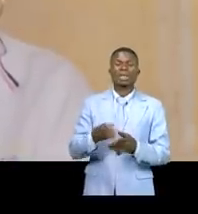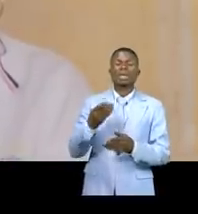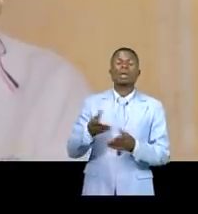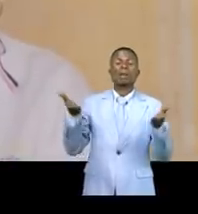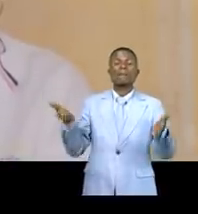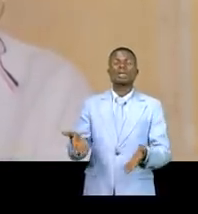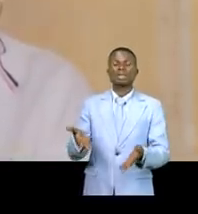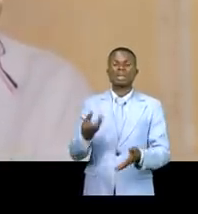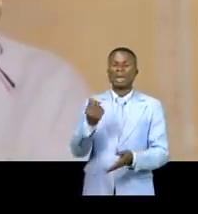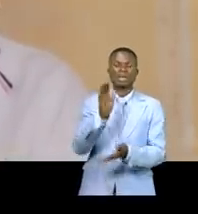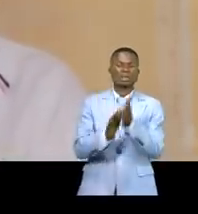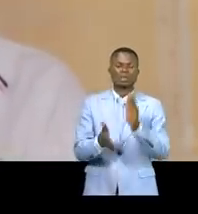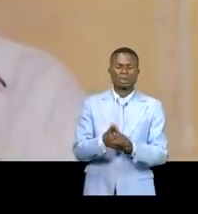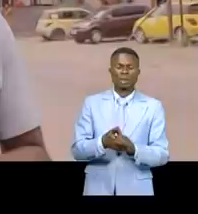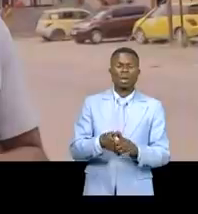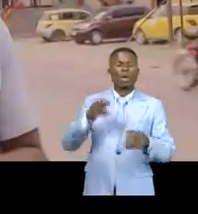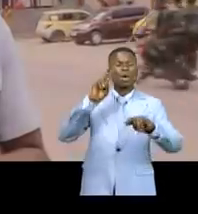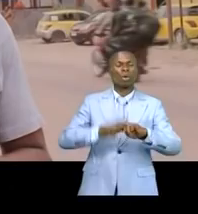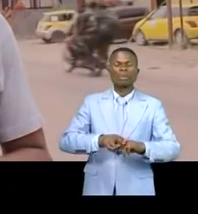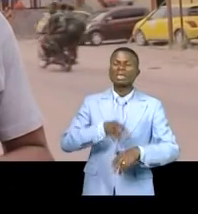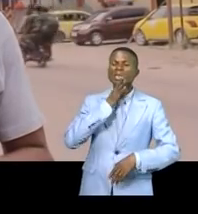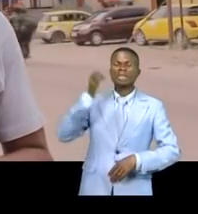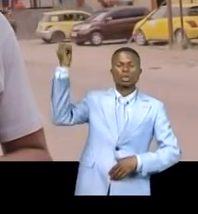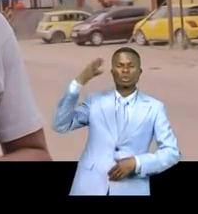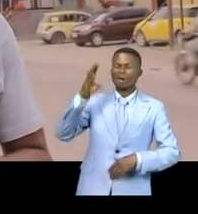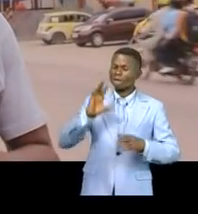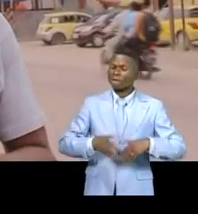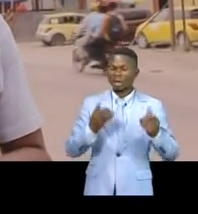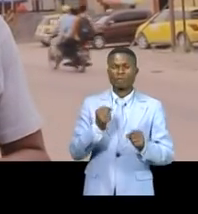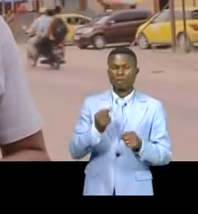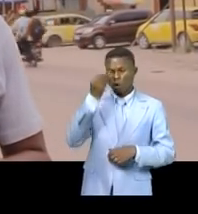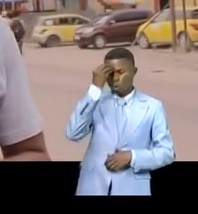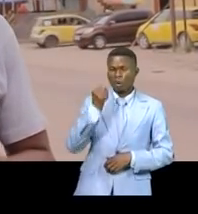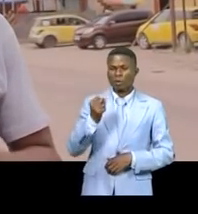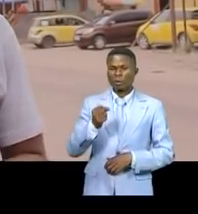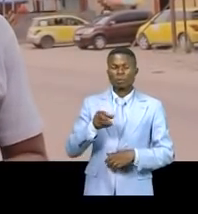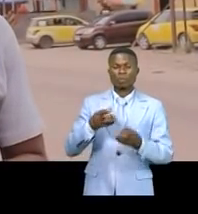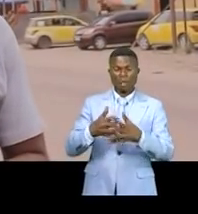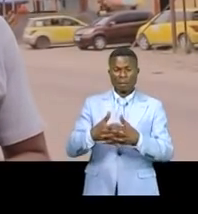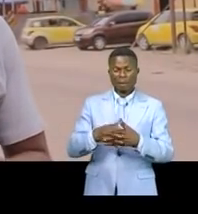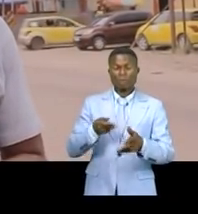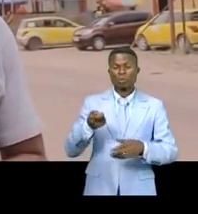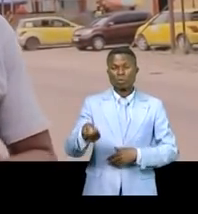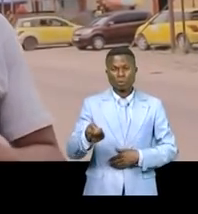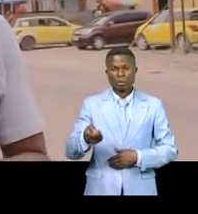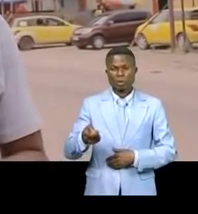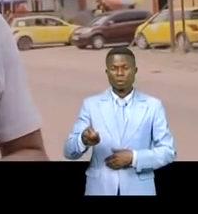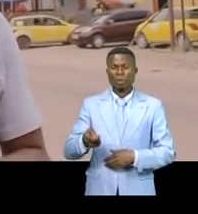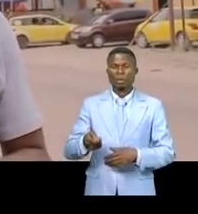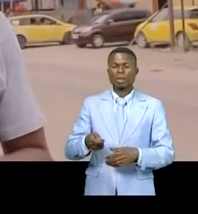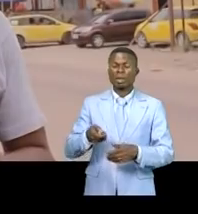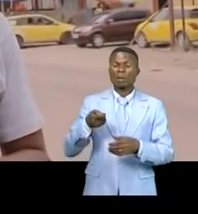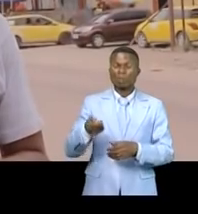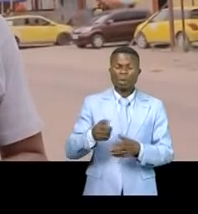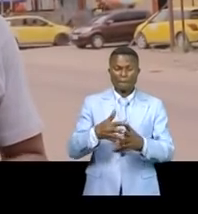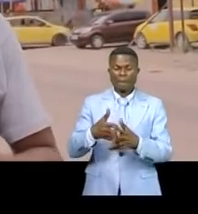le soleil. En tout cas, ça nous énerve beaucoup. En retirant l'argent dans les distributeurs, nous trouvons que les distributeurs chauffent.